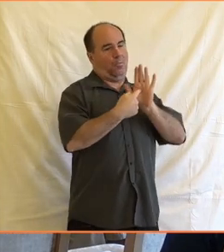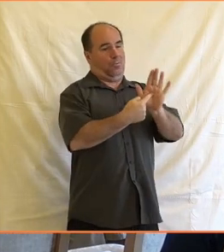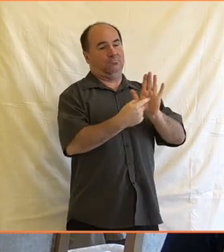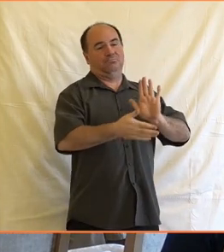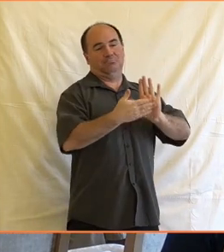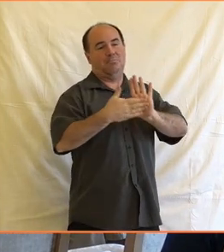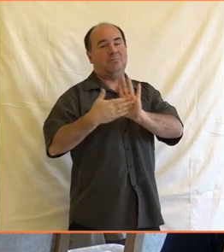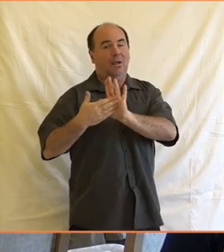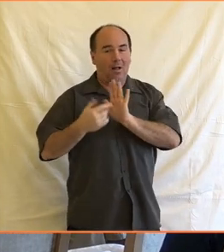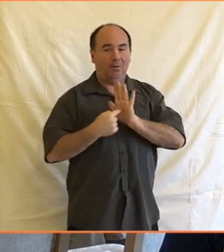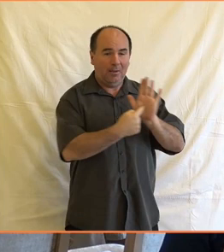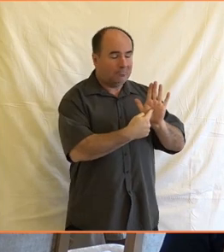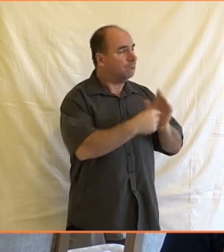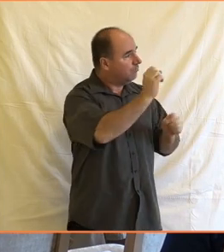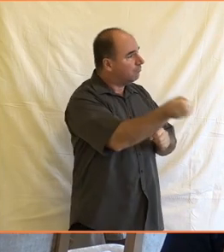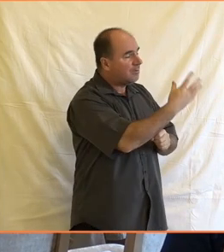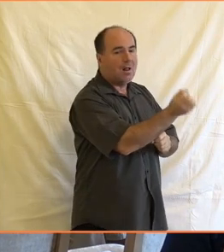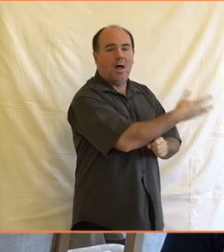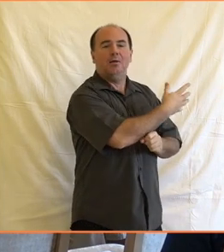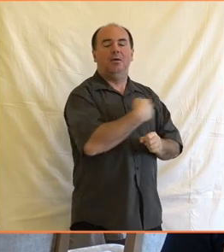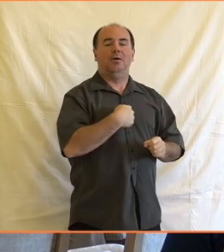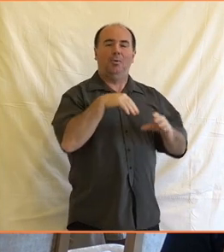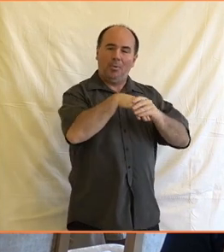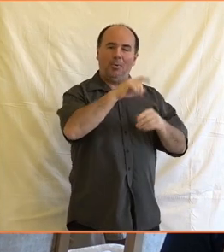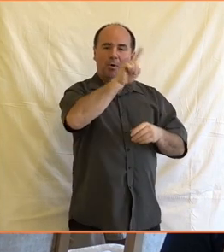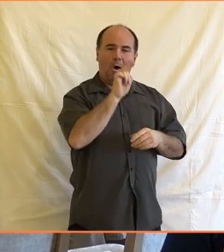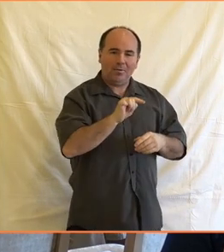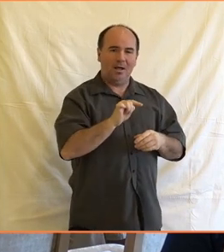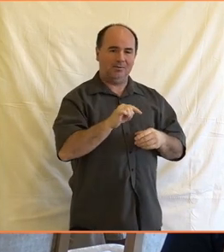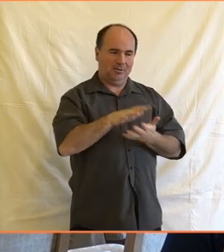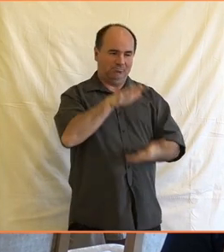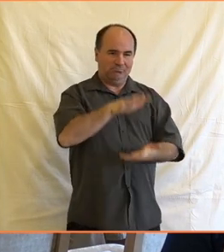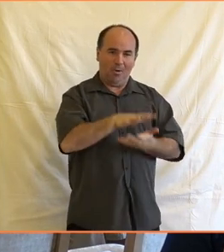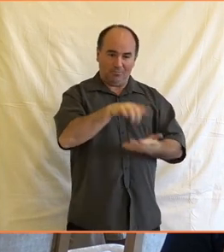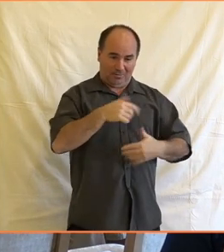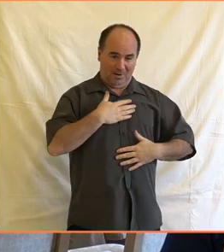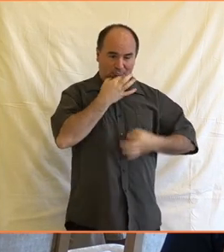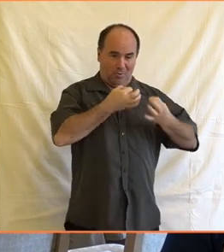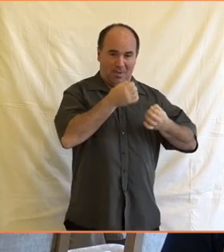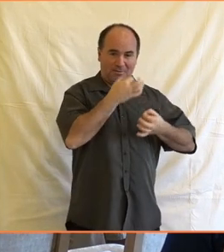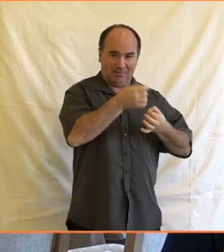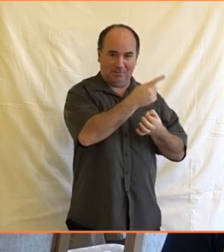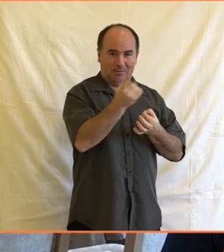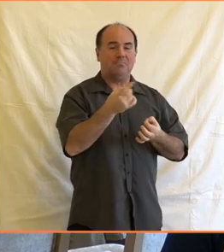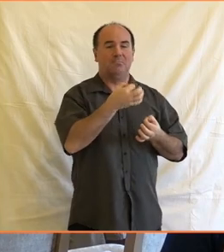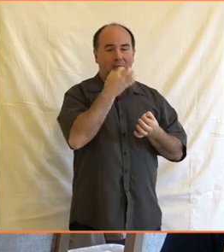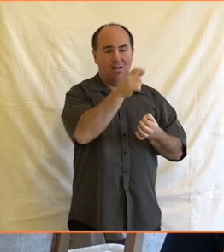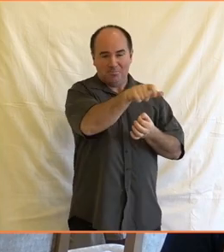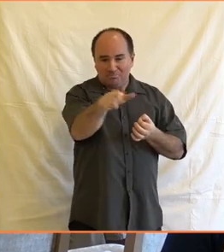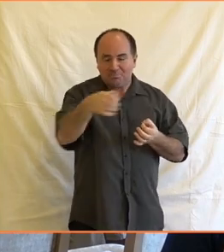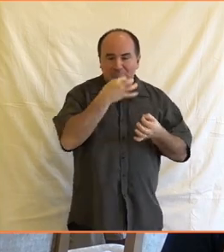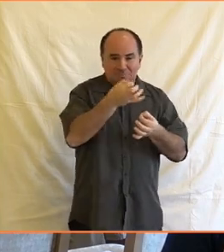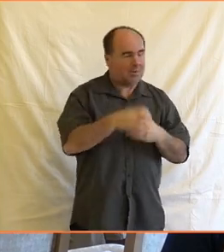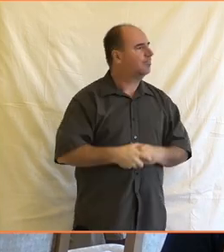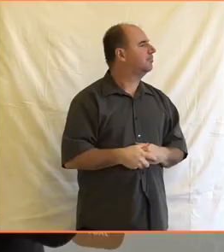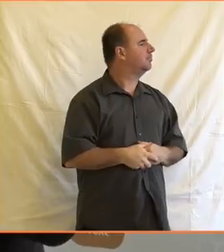slajdům, respektive otázek, které obsahoval ten náš dotazník, pokud jde o problematiku digitálního vyloučení.